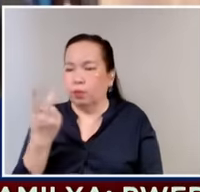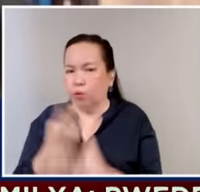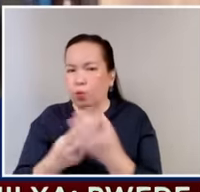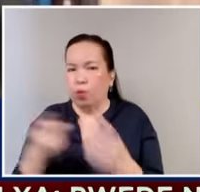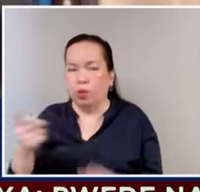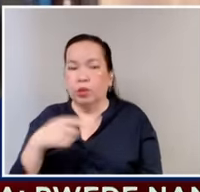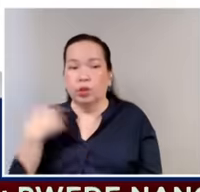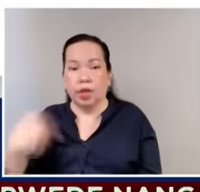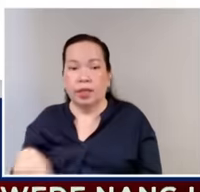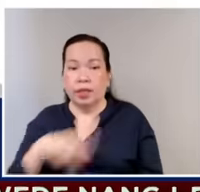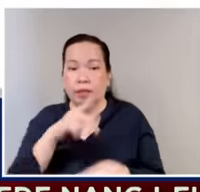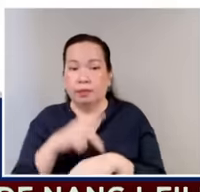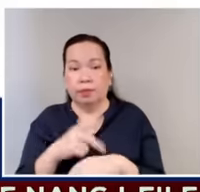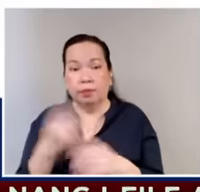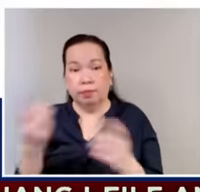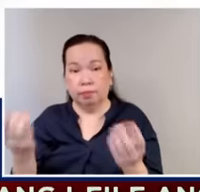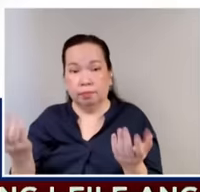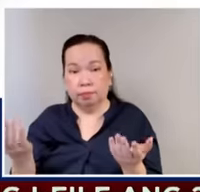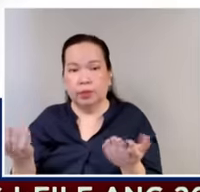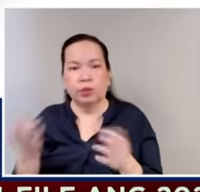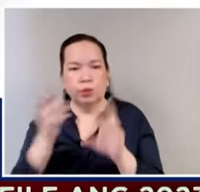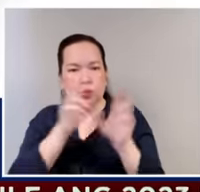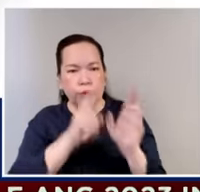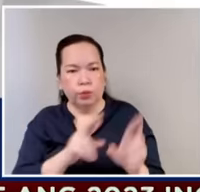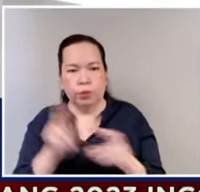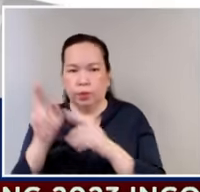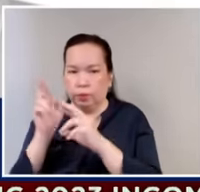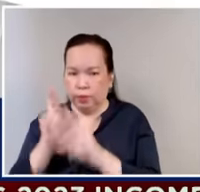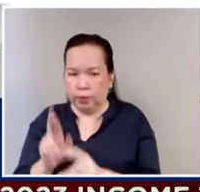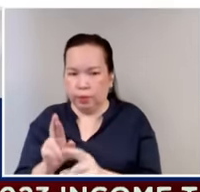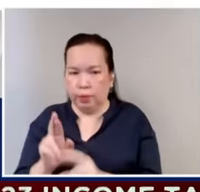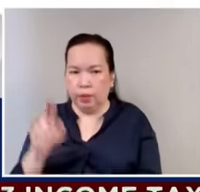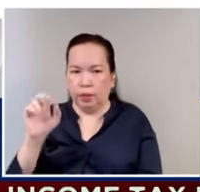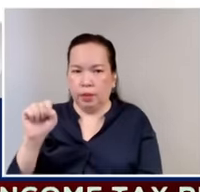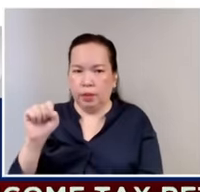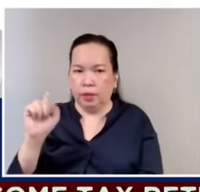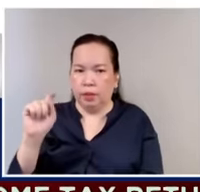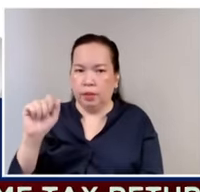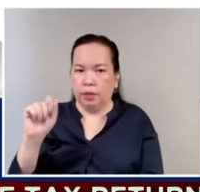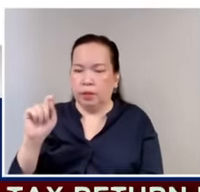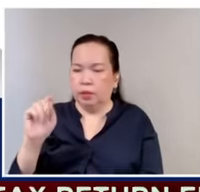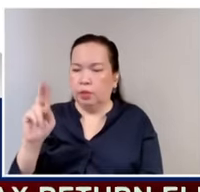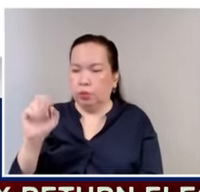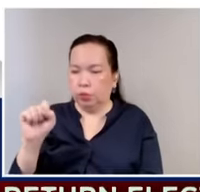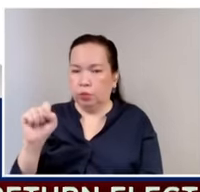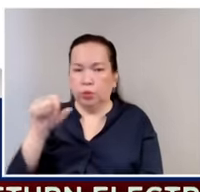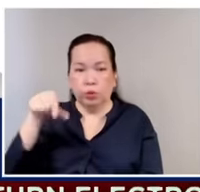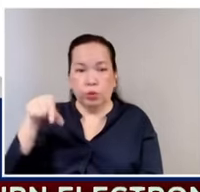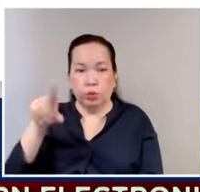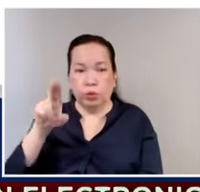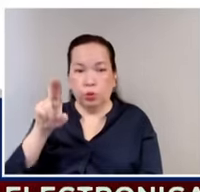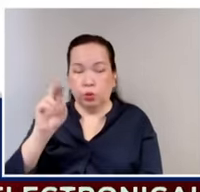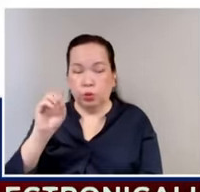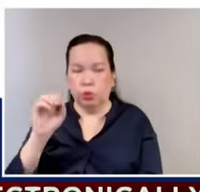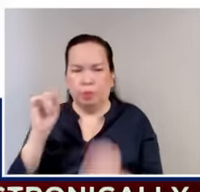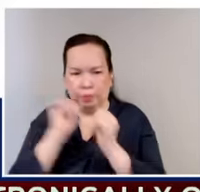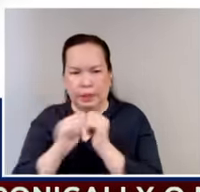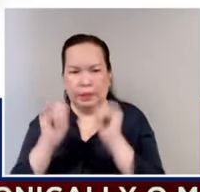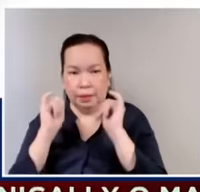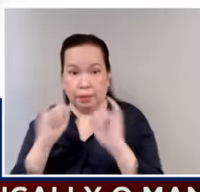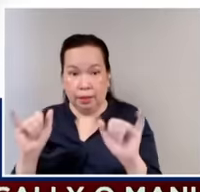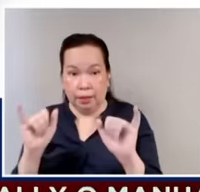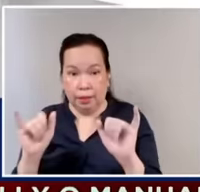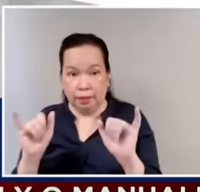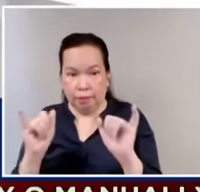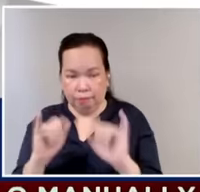Pilipina, ay re-respetuhin ang status quo. Ibig sabihin kung ano yung naroon na walang dagdag, walang bawas. Pero